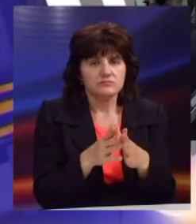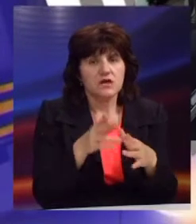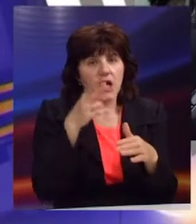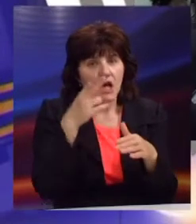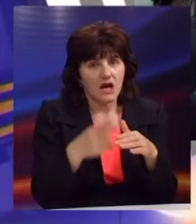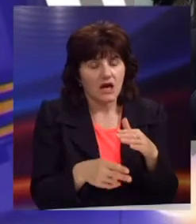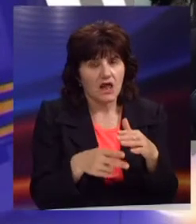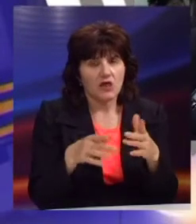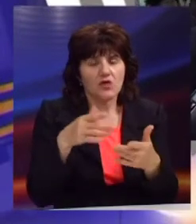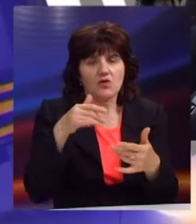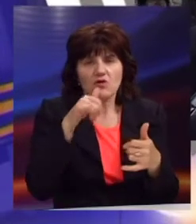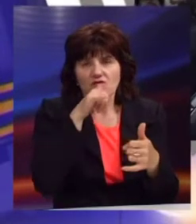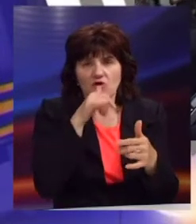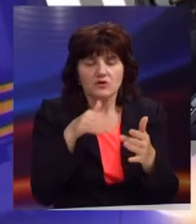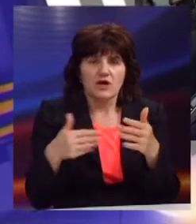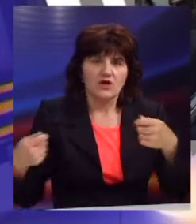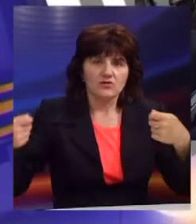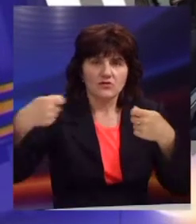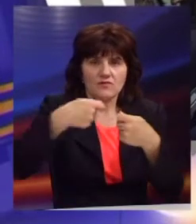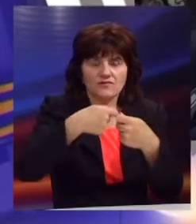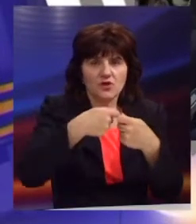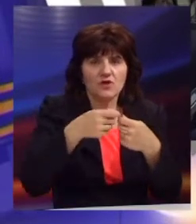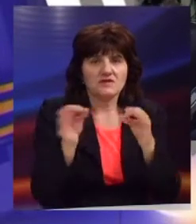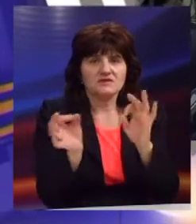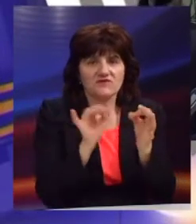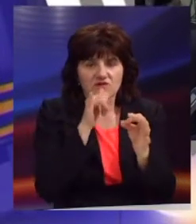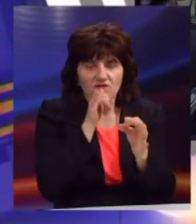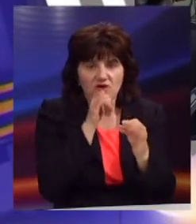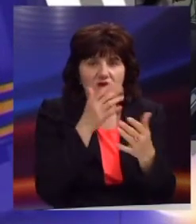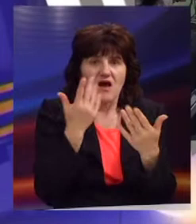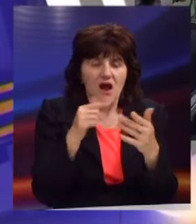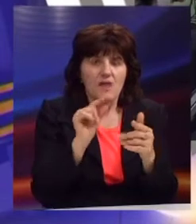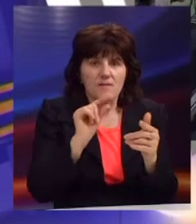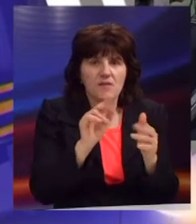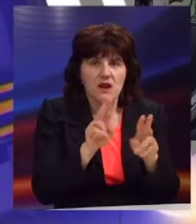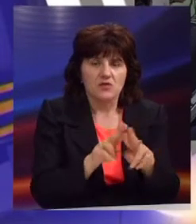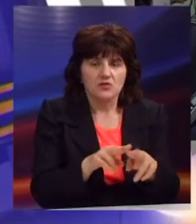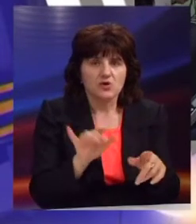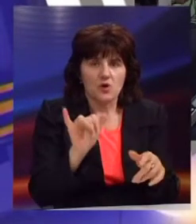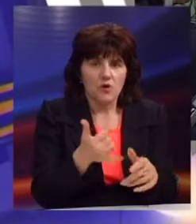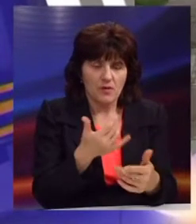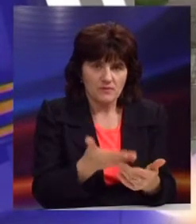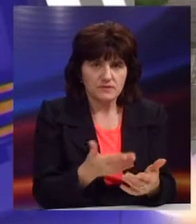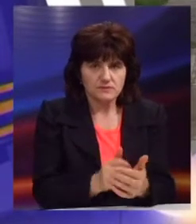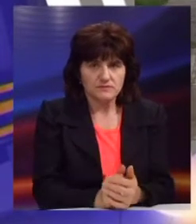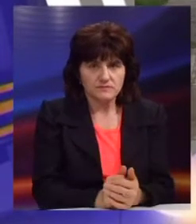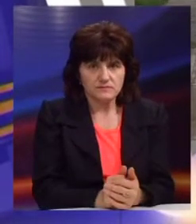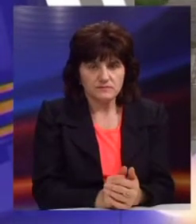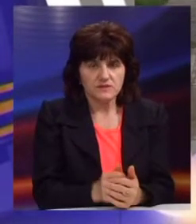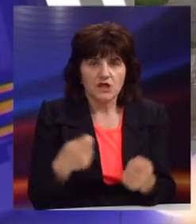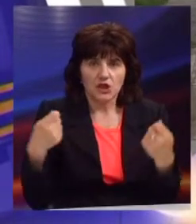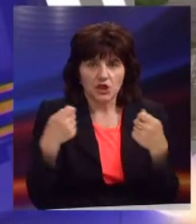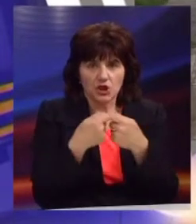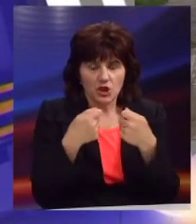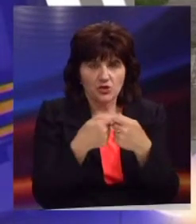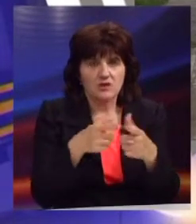kraju dolazi sa tom vodom koja se osvežava određena količina fosfora i nažalost male količine fosfora izazivaju eutrofizaciju.